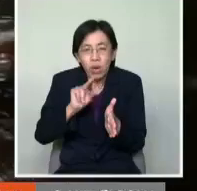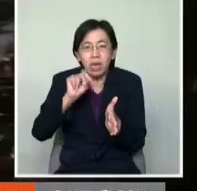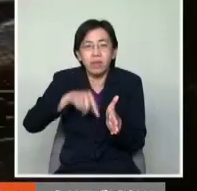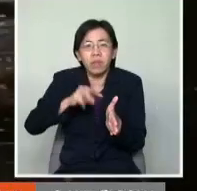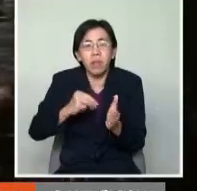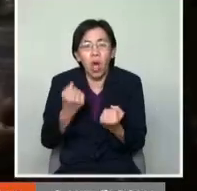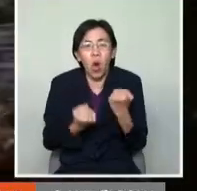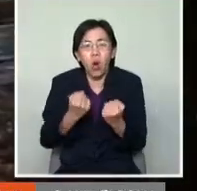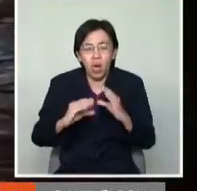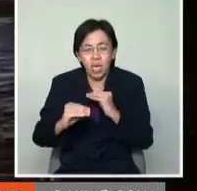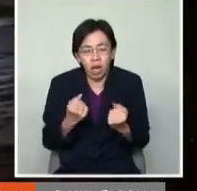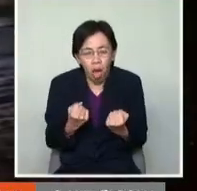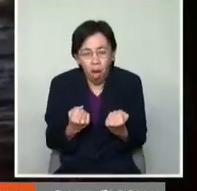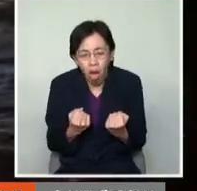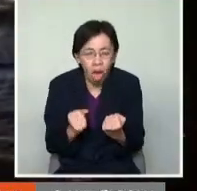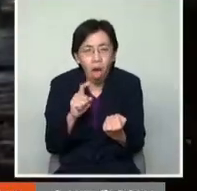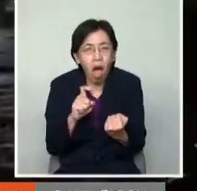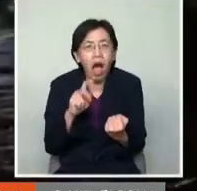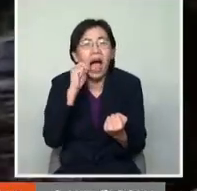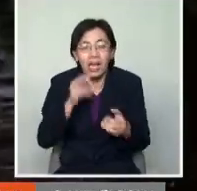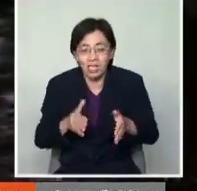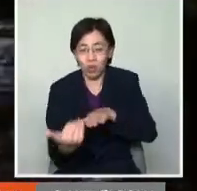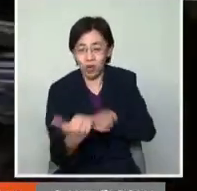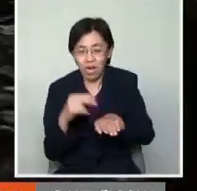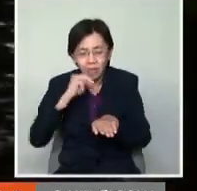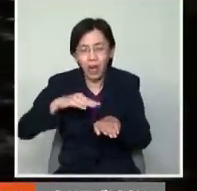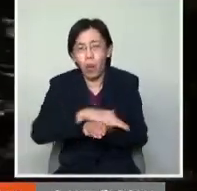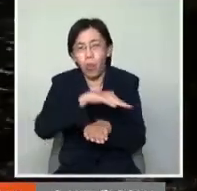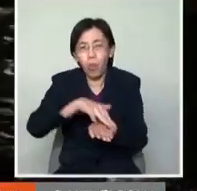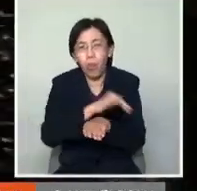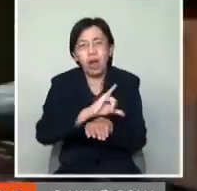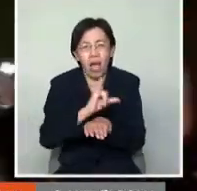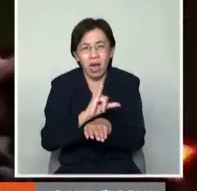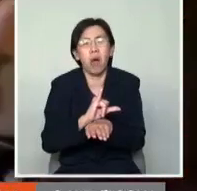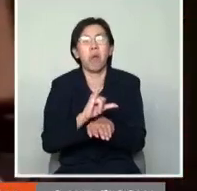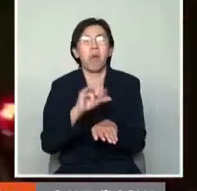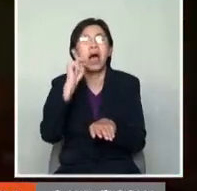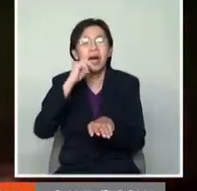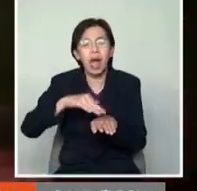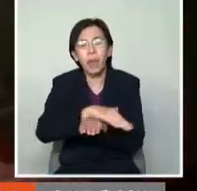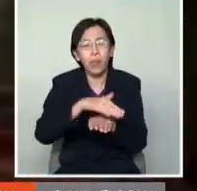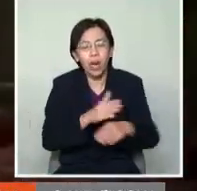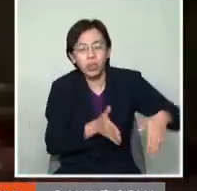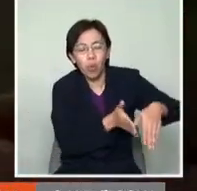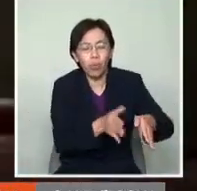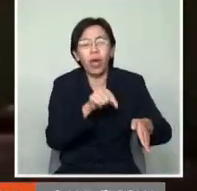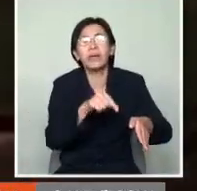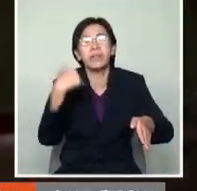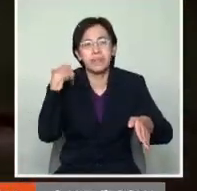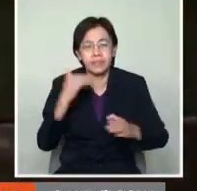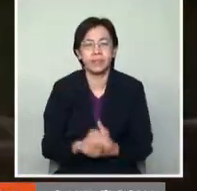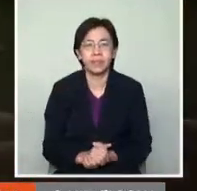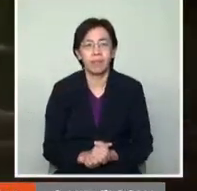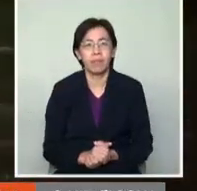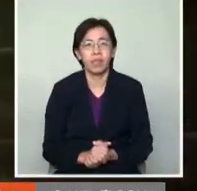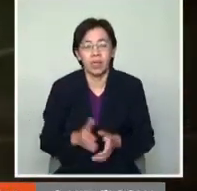ตรแล้วก็น้ำไม่สามารถระบายลงสู่ท่อระบายน้ำได้ทันล้นขอบถนนไหลลงคลองสมทวินแทนค่ะส่วนบริเว